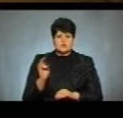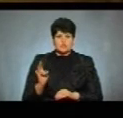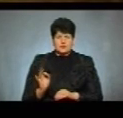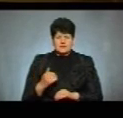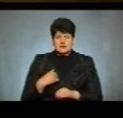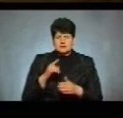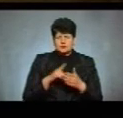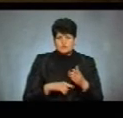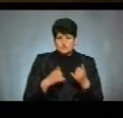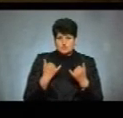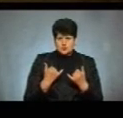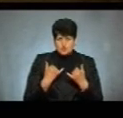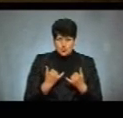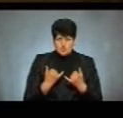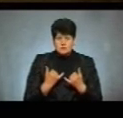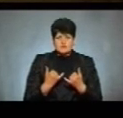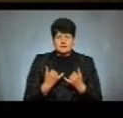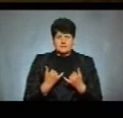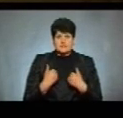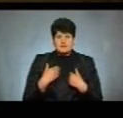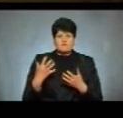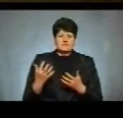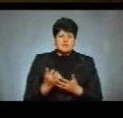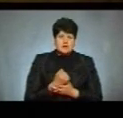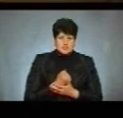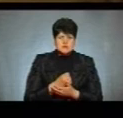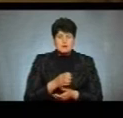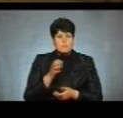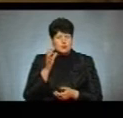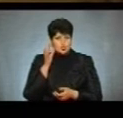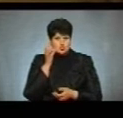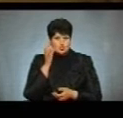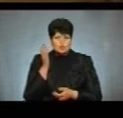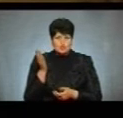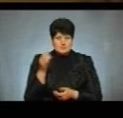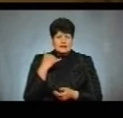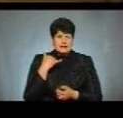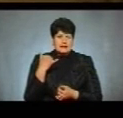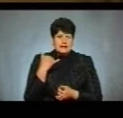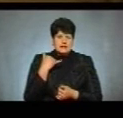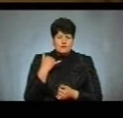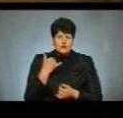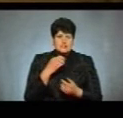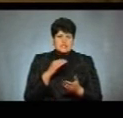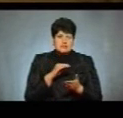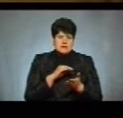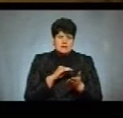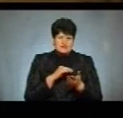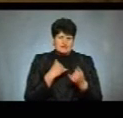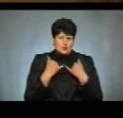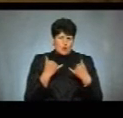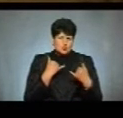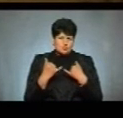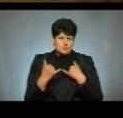що сьогодні ми все-таки нам вдасться прослухати телефонні записи